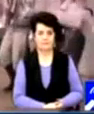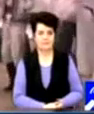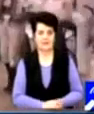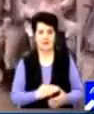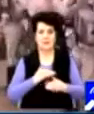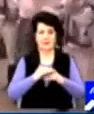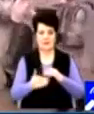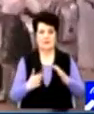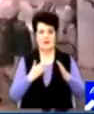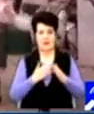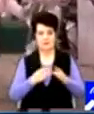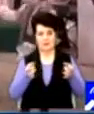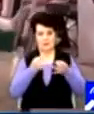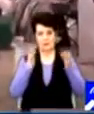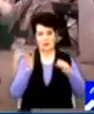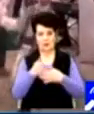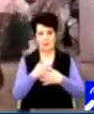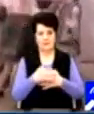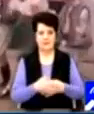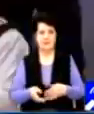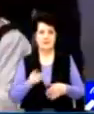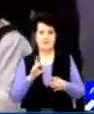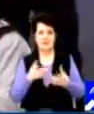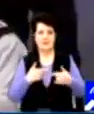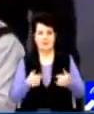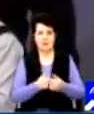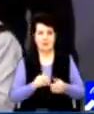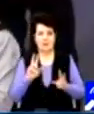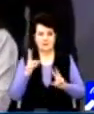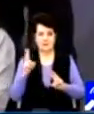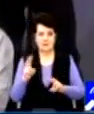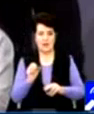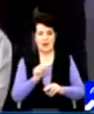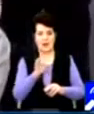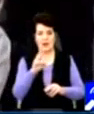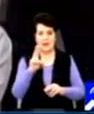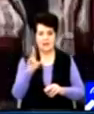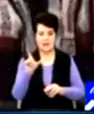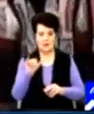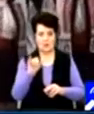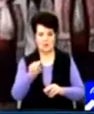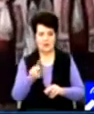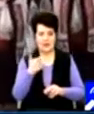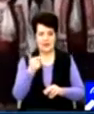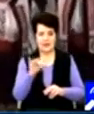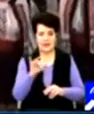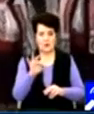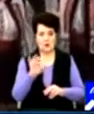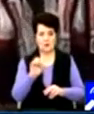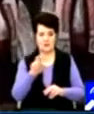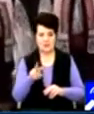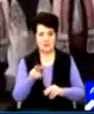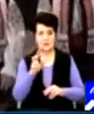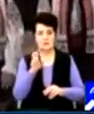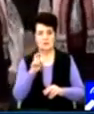Pe scena Casei de Cultură din orașul Râbnița au urcat formația de dans popular Arnăutul, Orchestra de Muzică Populară Ghiocel și formația